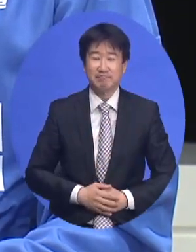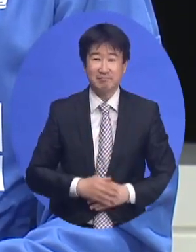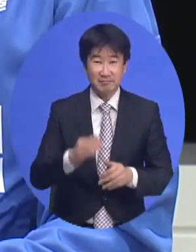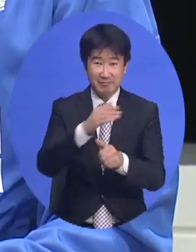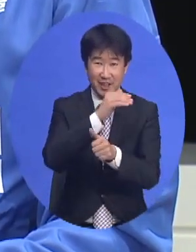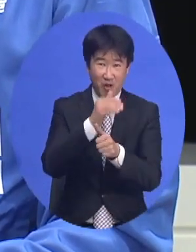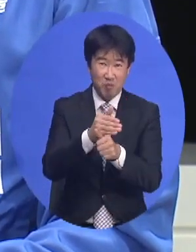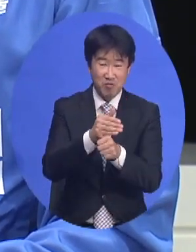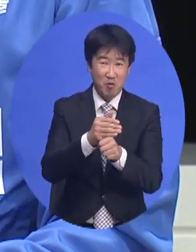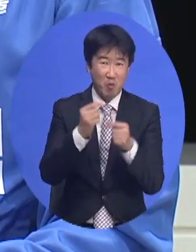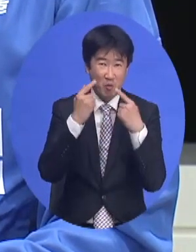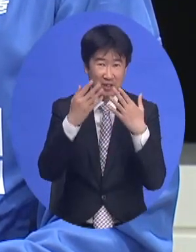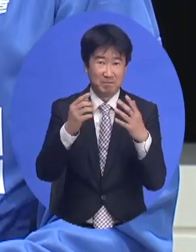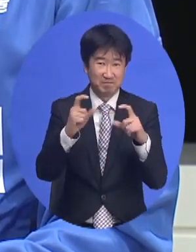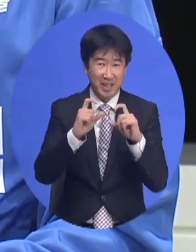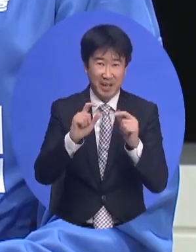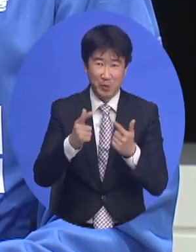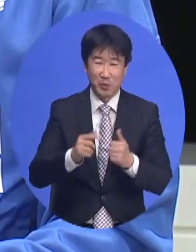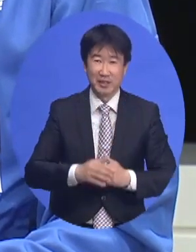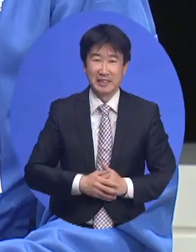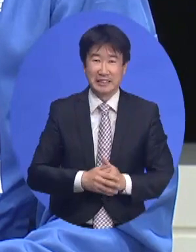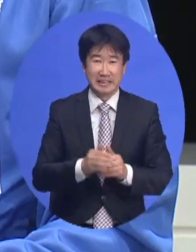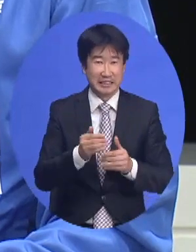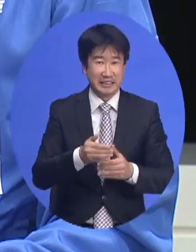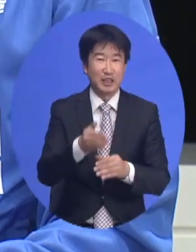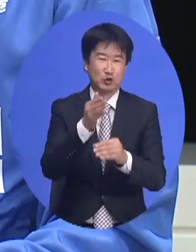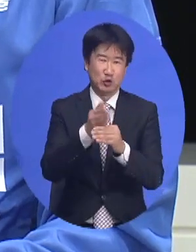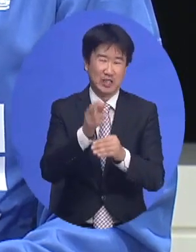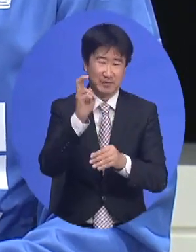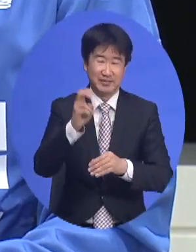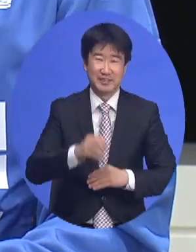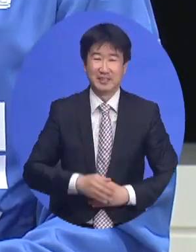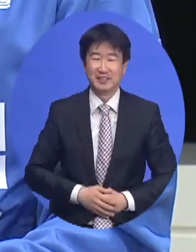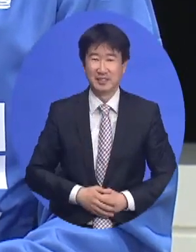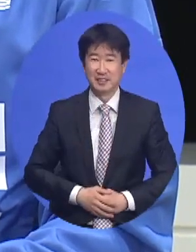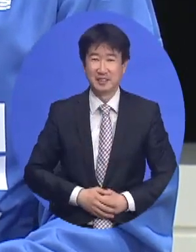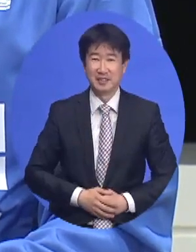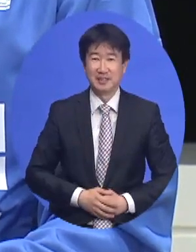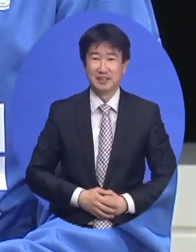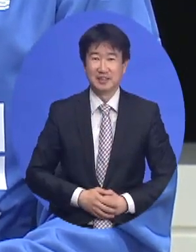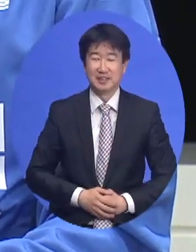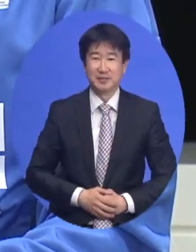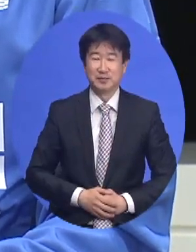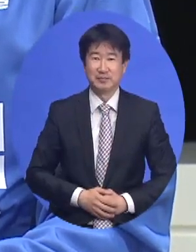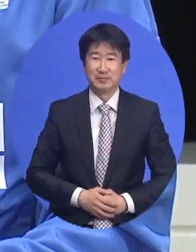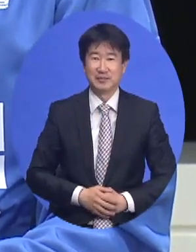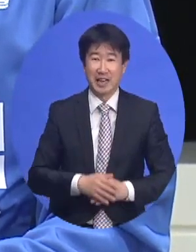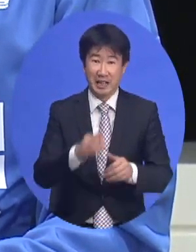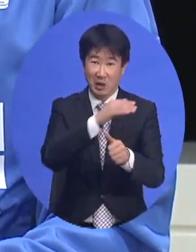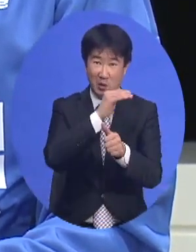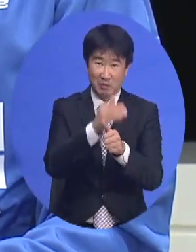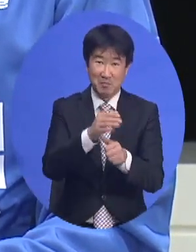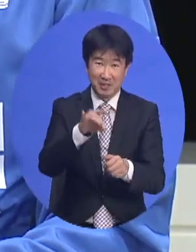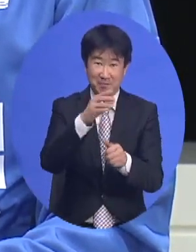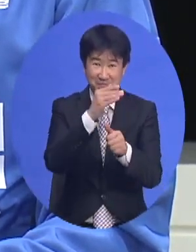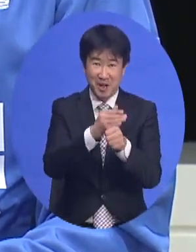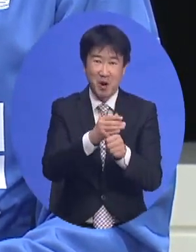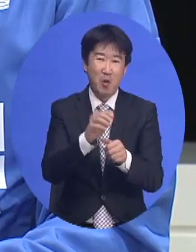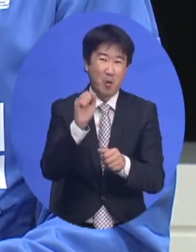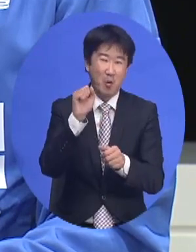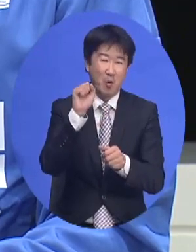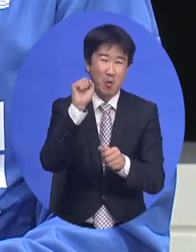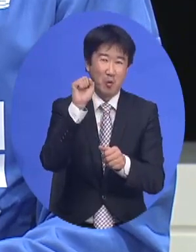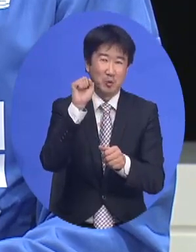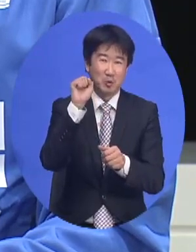컷오프가 확정된 것이 아니고 진행 중이었죠. 아니, 일단 컷오프 돼가지고 후보 자격이